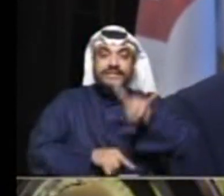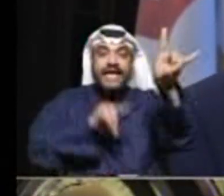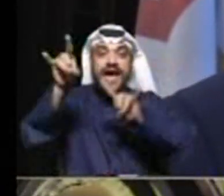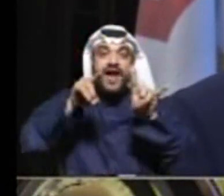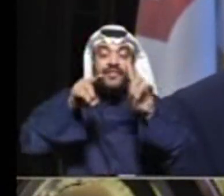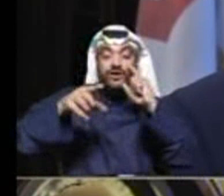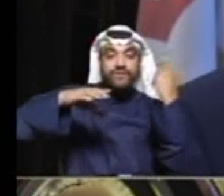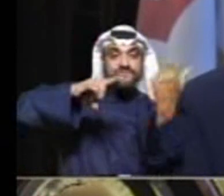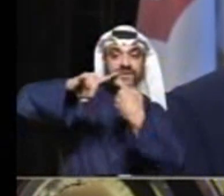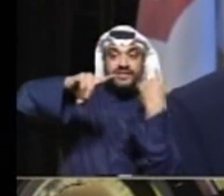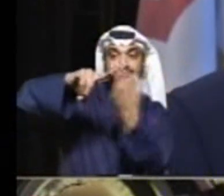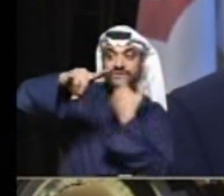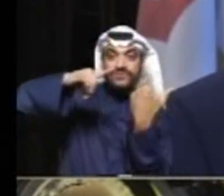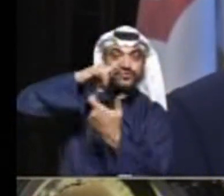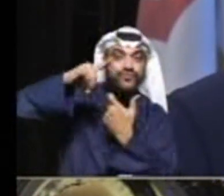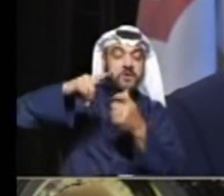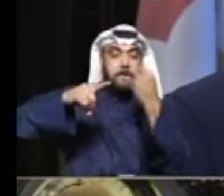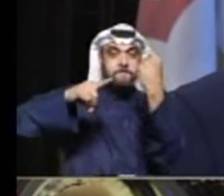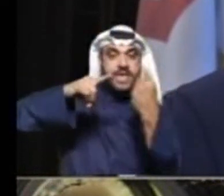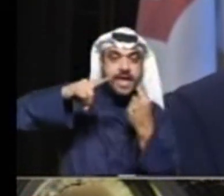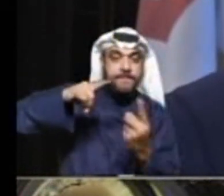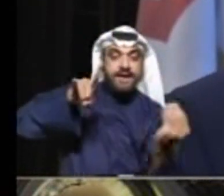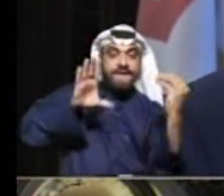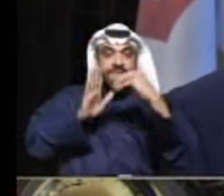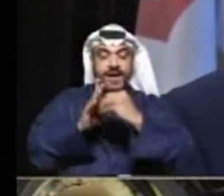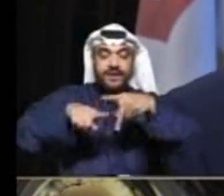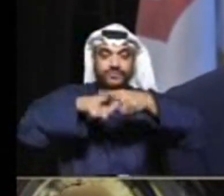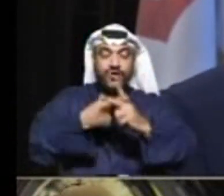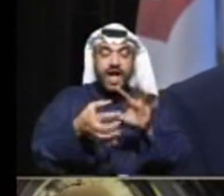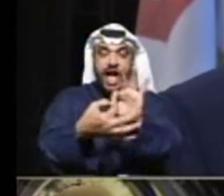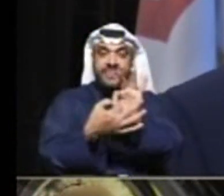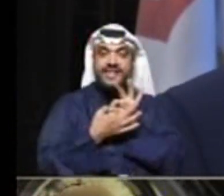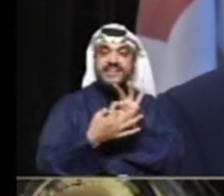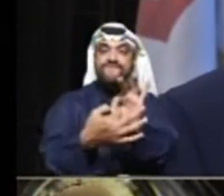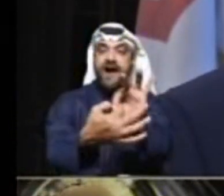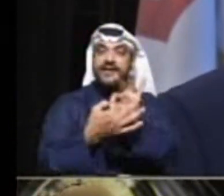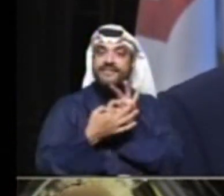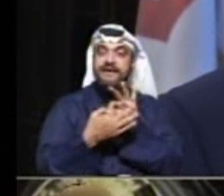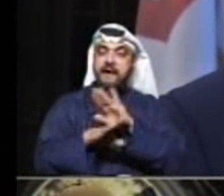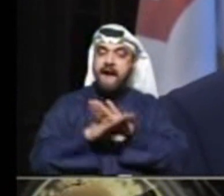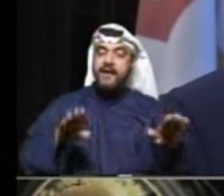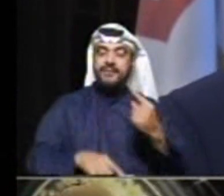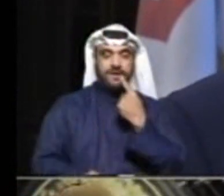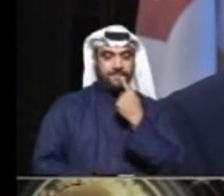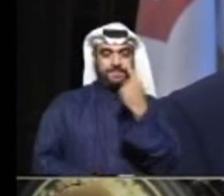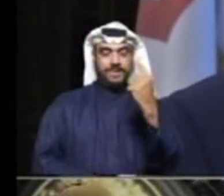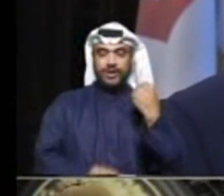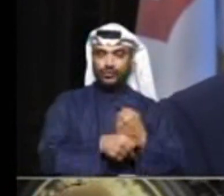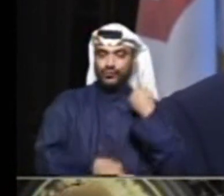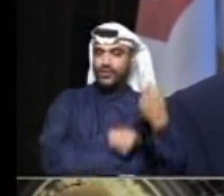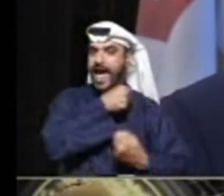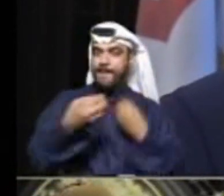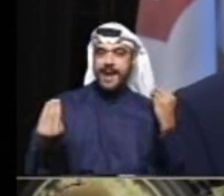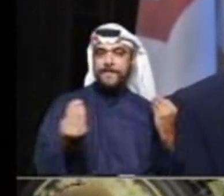أنظمة وقوانين والستاندرز العالمية، فهذه الاتفاقية حتعطينا ثقة أكثر للعمل المستمر